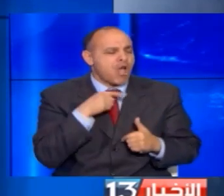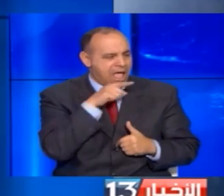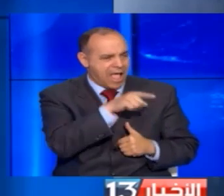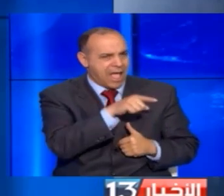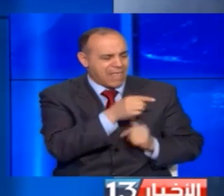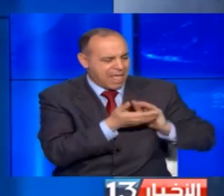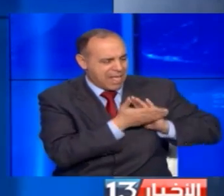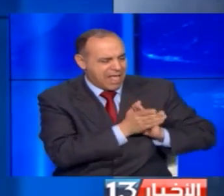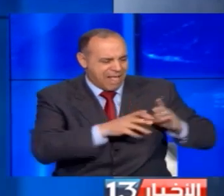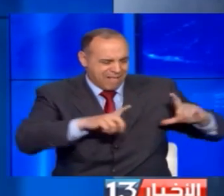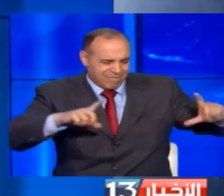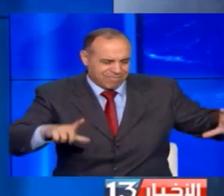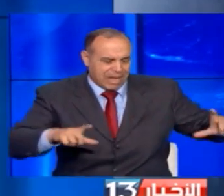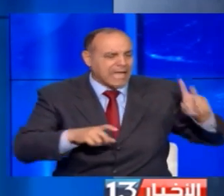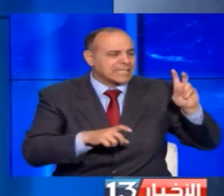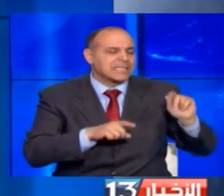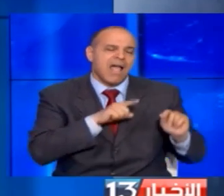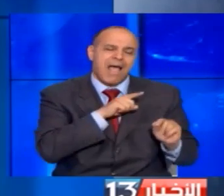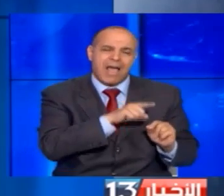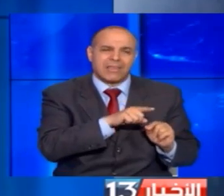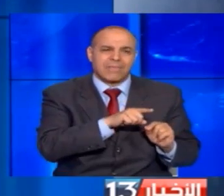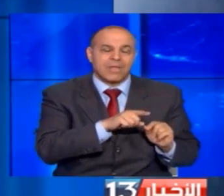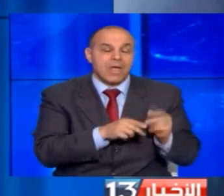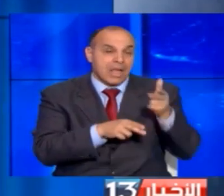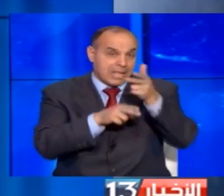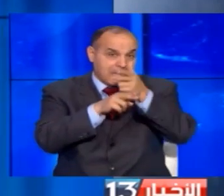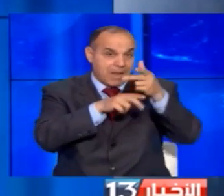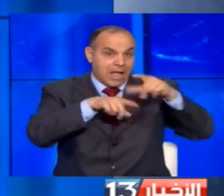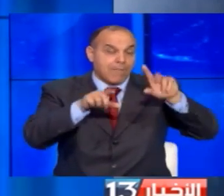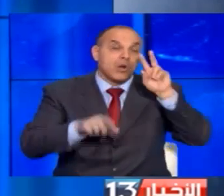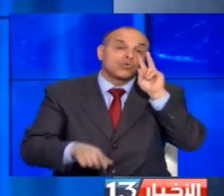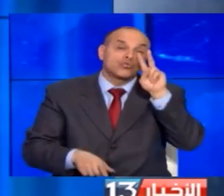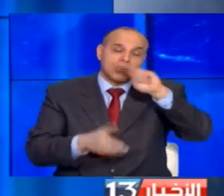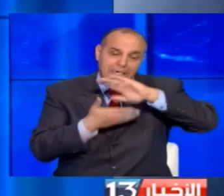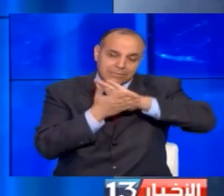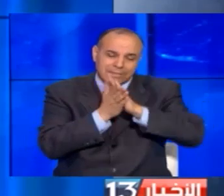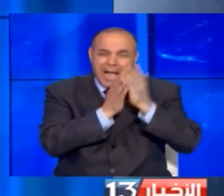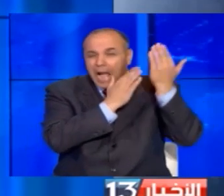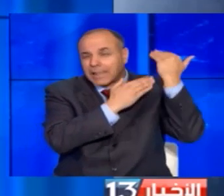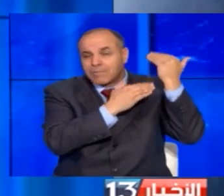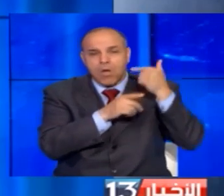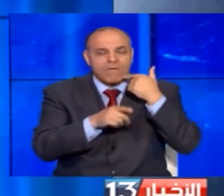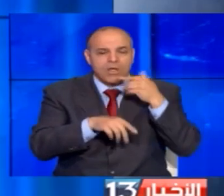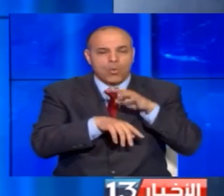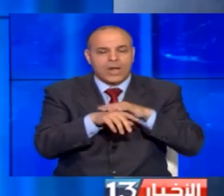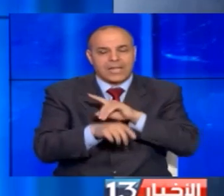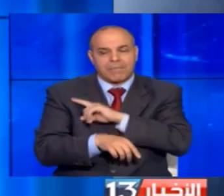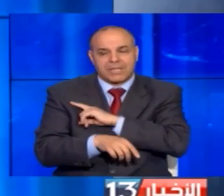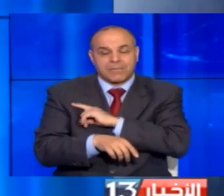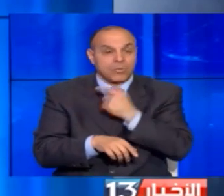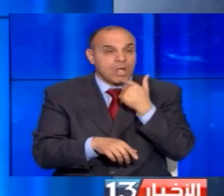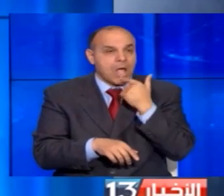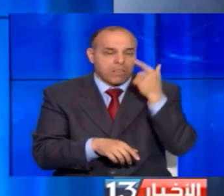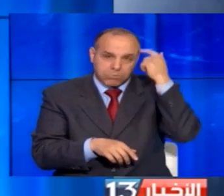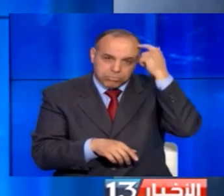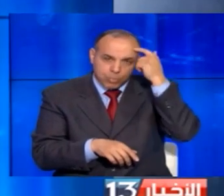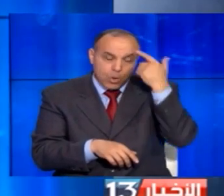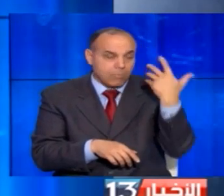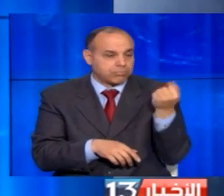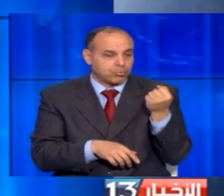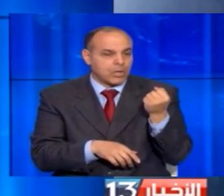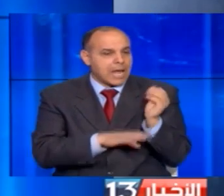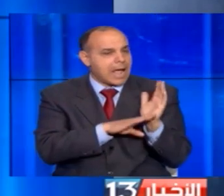عصر منتوجهم من الزيت فيها. كاميرا الأخبار زارت إحدى المعاصر التقليدية في ولاية مدنين، يحاول